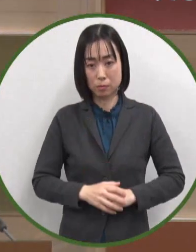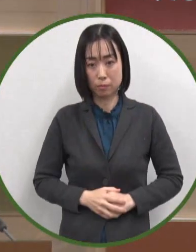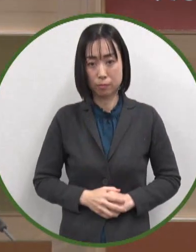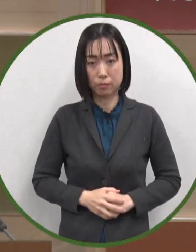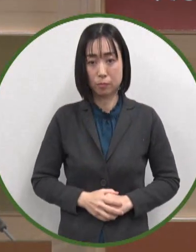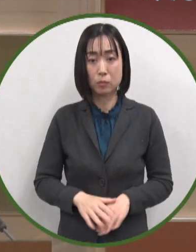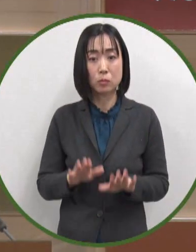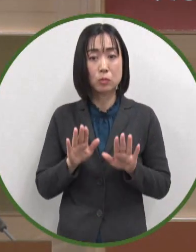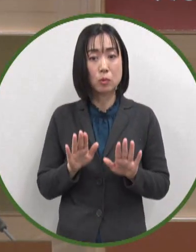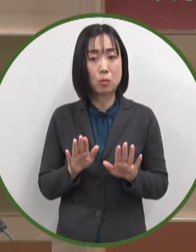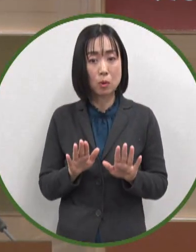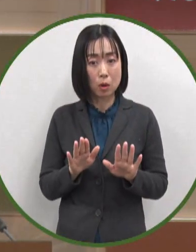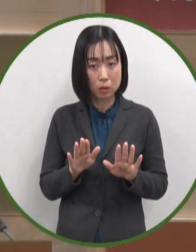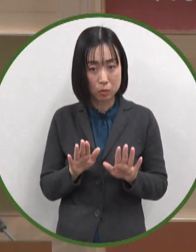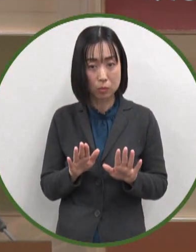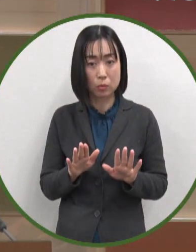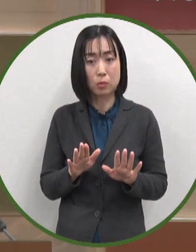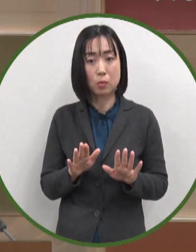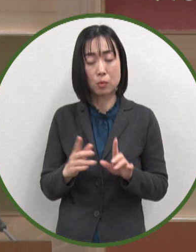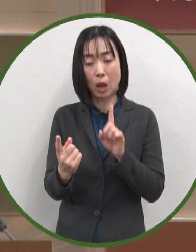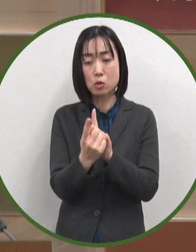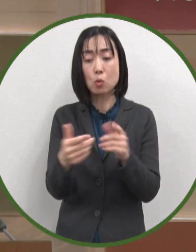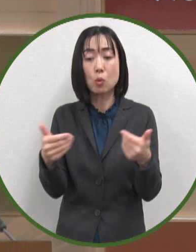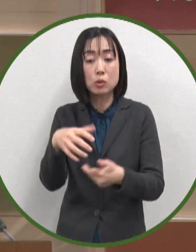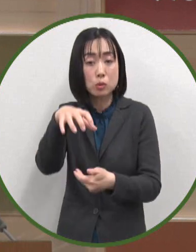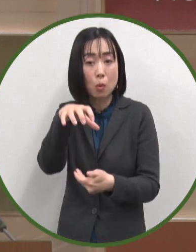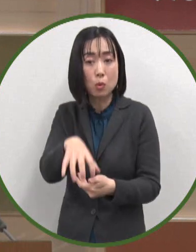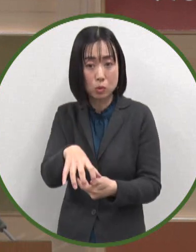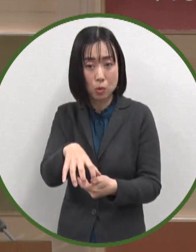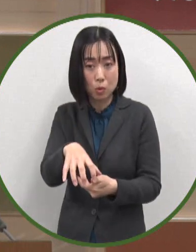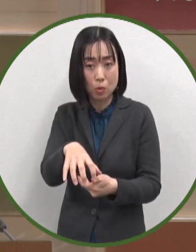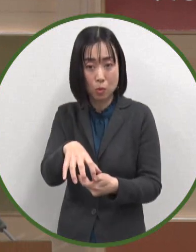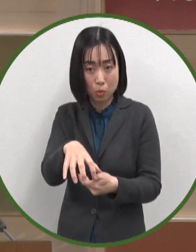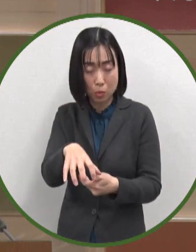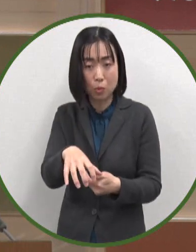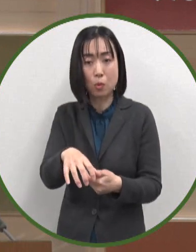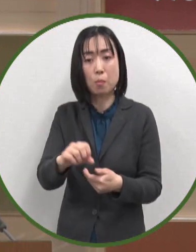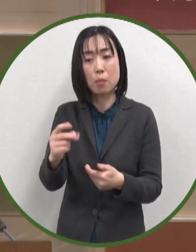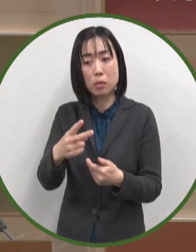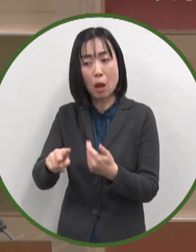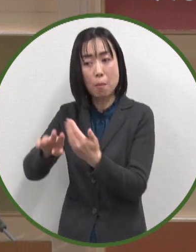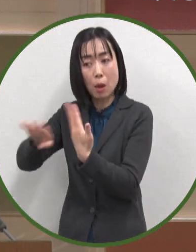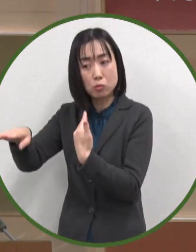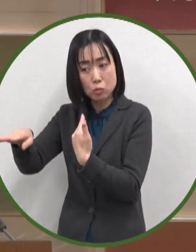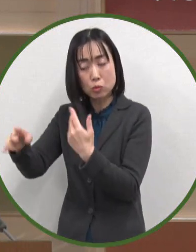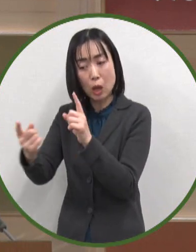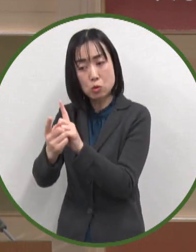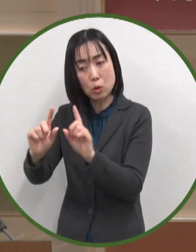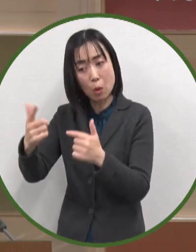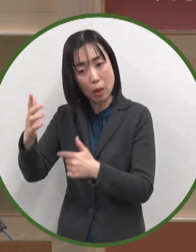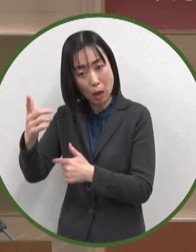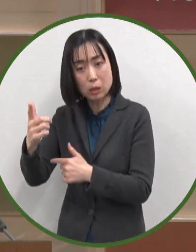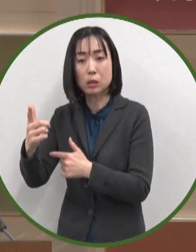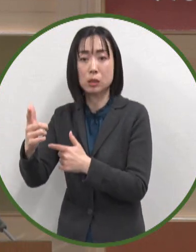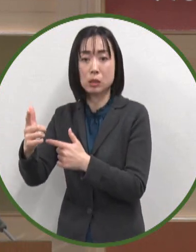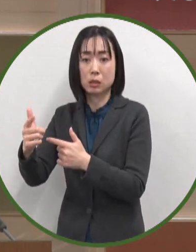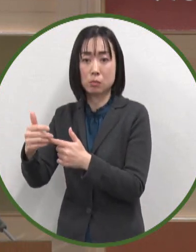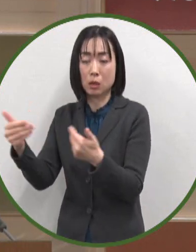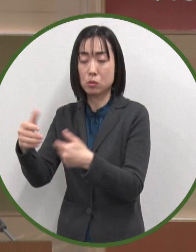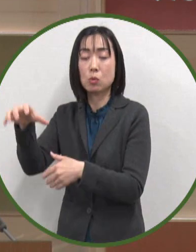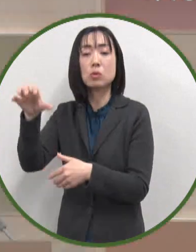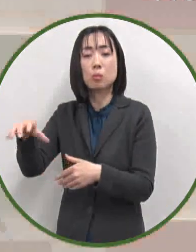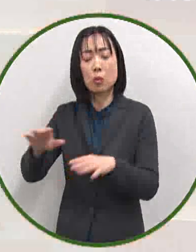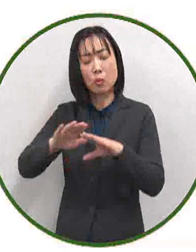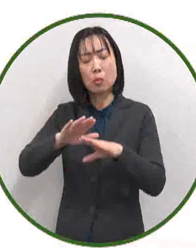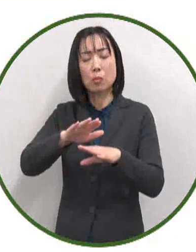今回発表の集中実施の対象の事業所、またそうでないすべての事業所の経営者の皆様へのお願いであり